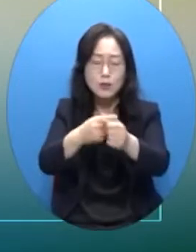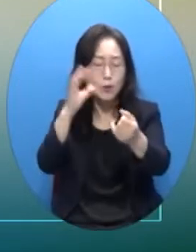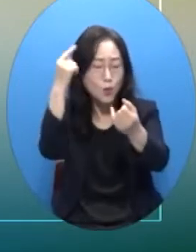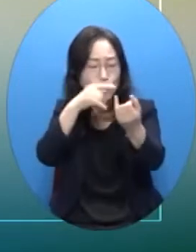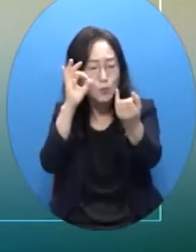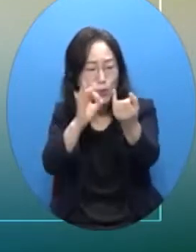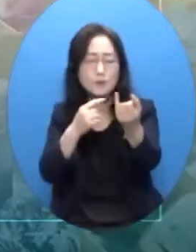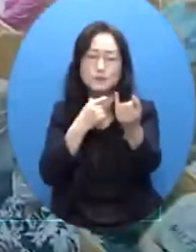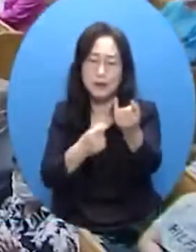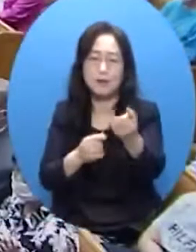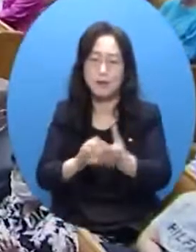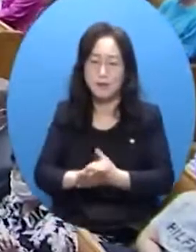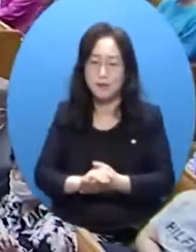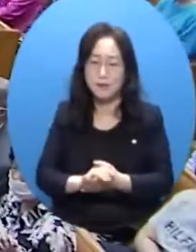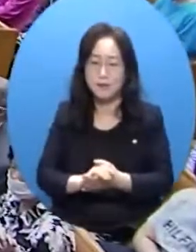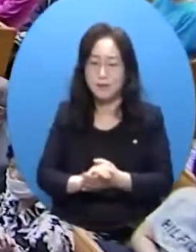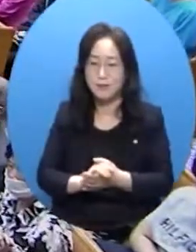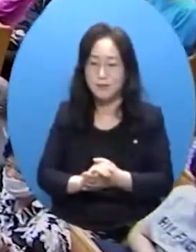무조건적인 사랑이요,